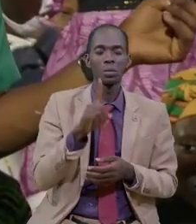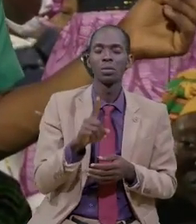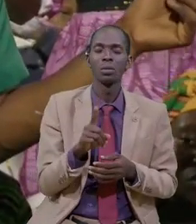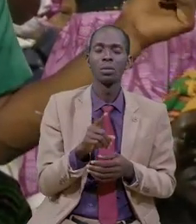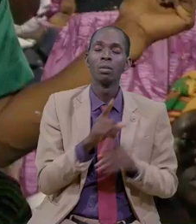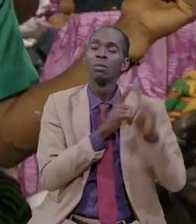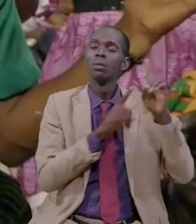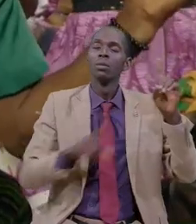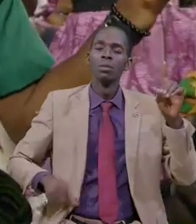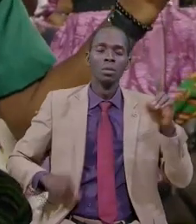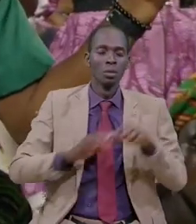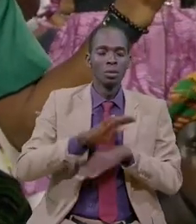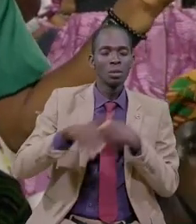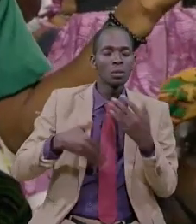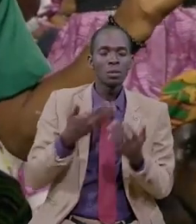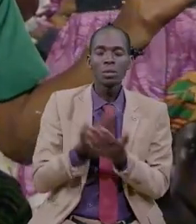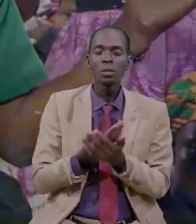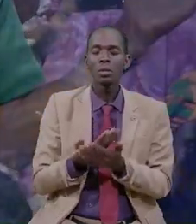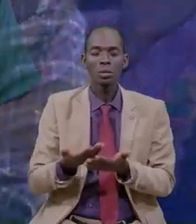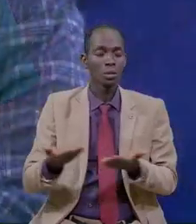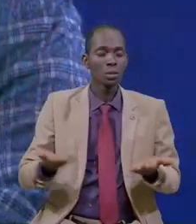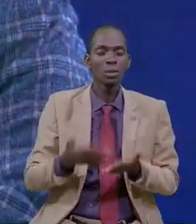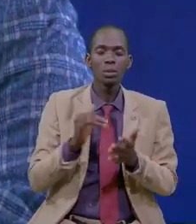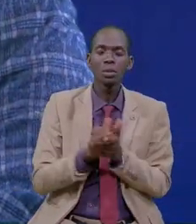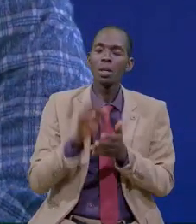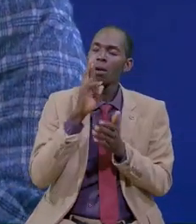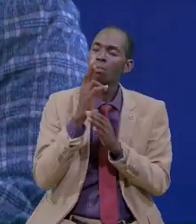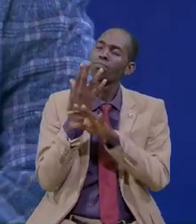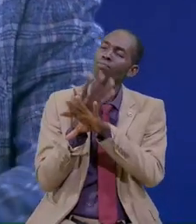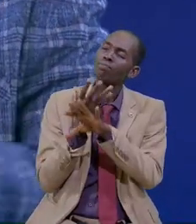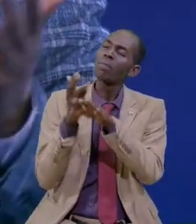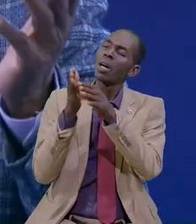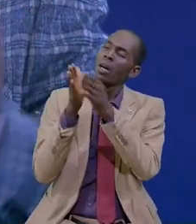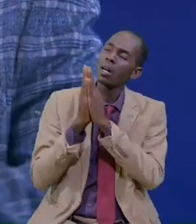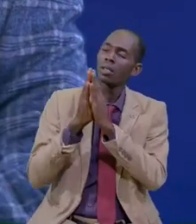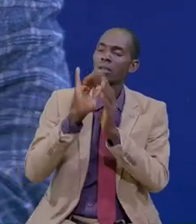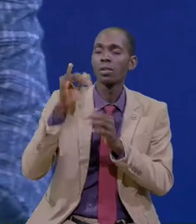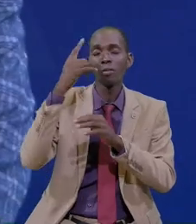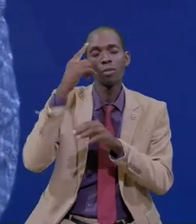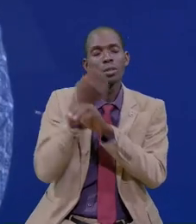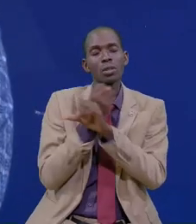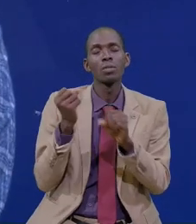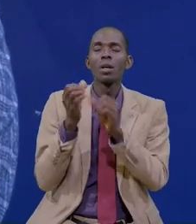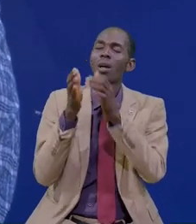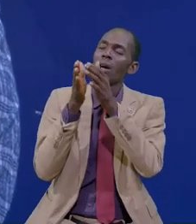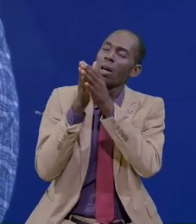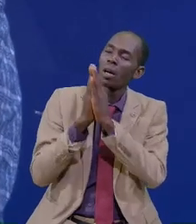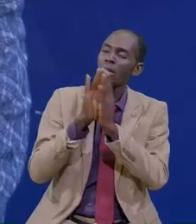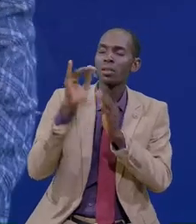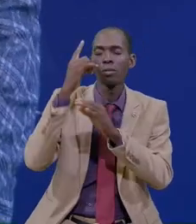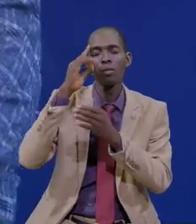Lord, all these that are asking for salvation. Seigneur, tous ceux qui demandent le salut. Asking for forgiveness. Ils demandent le